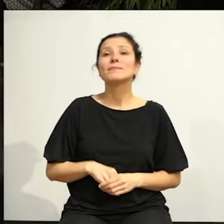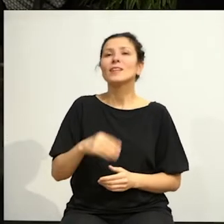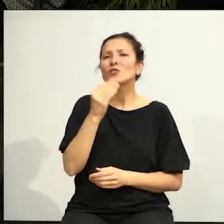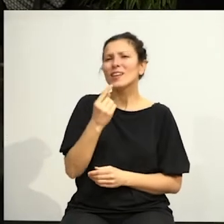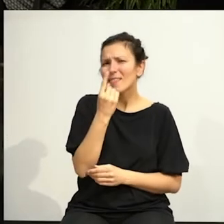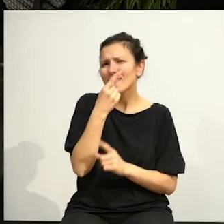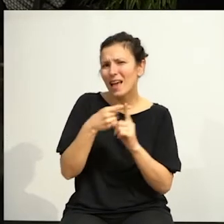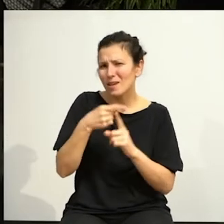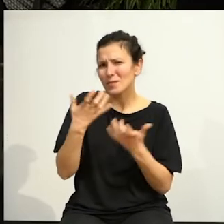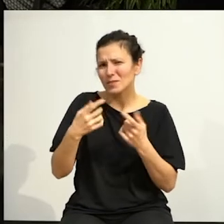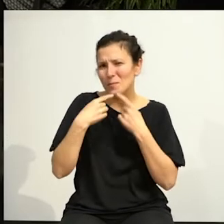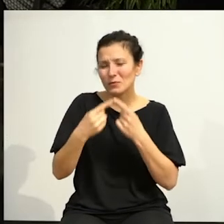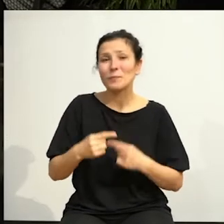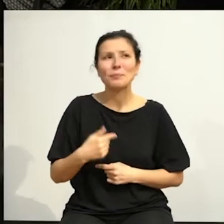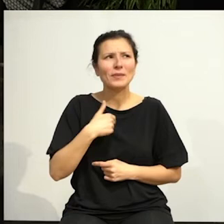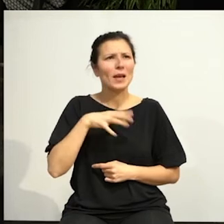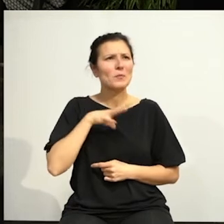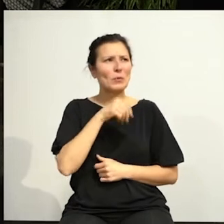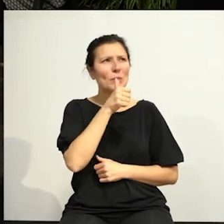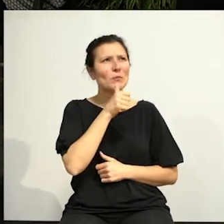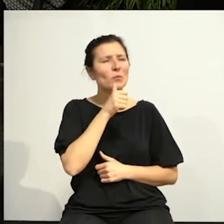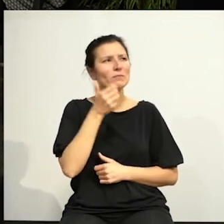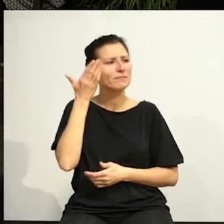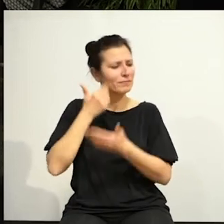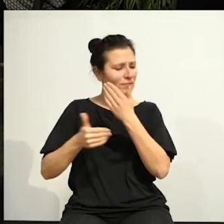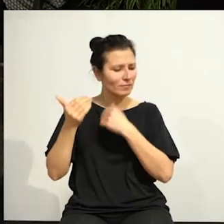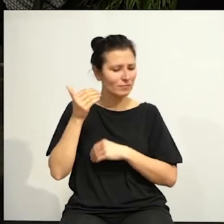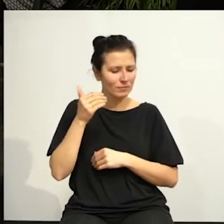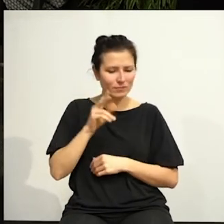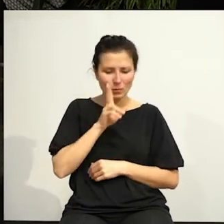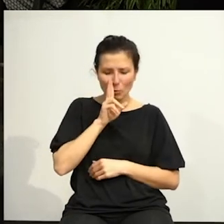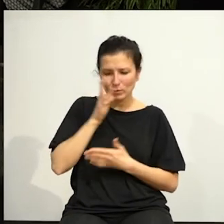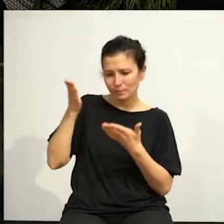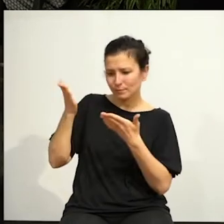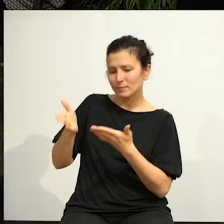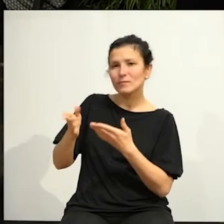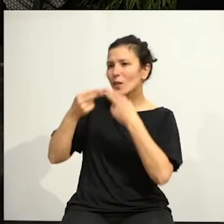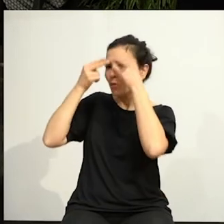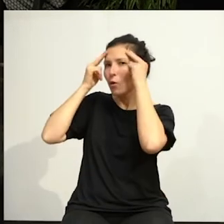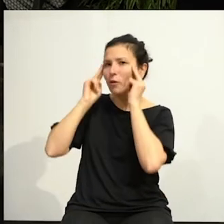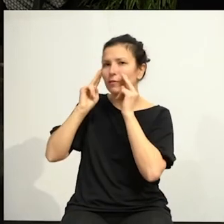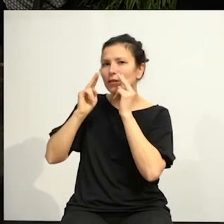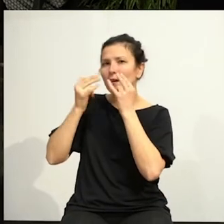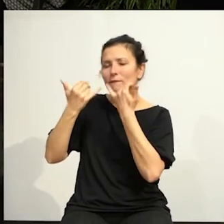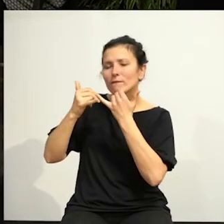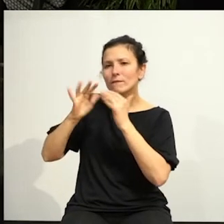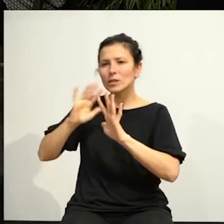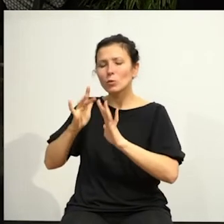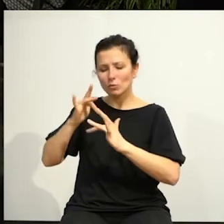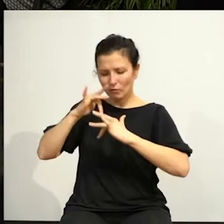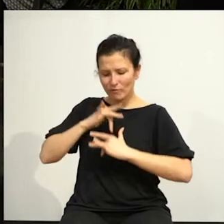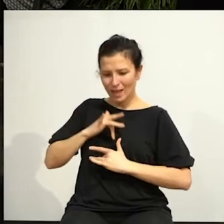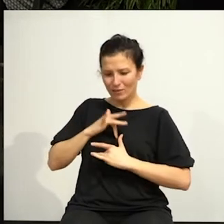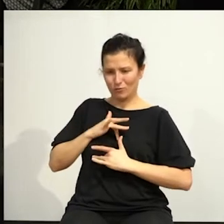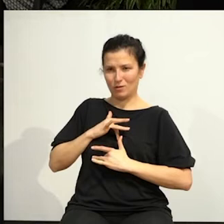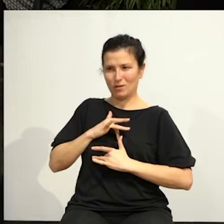bo próbowałem kiedyś popatrzeć na Norwida od wnętrza. To znaczy, mi